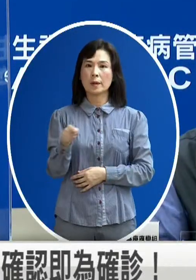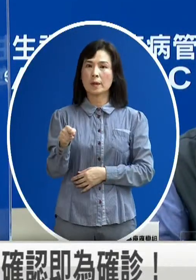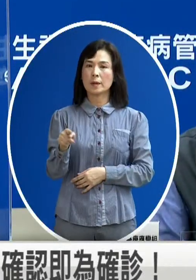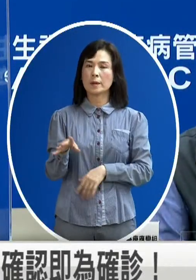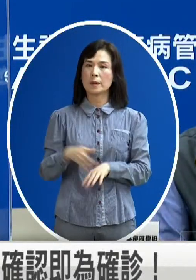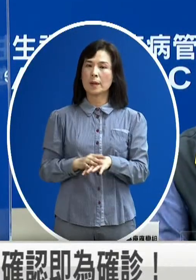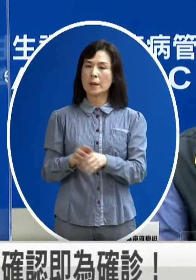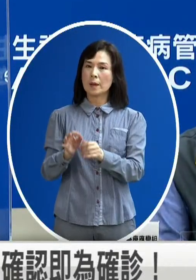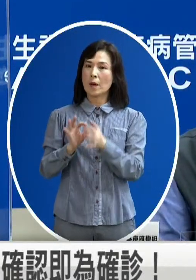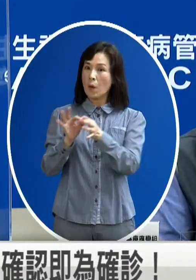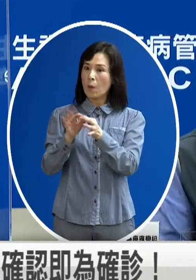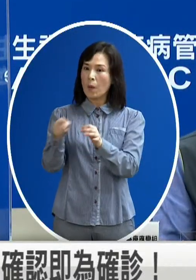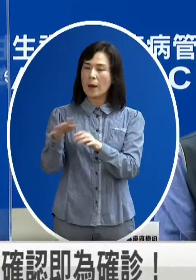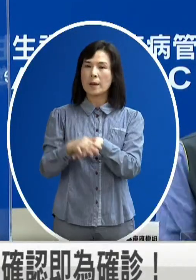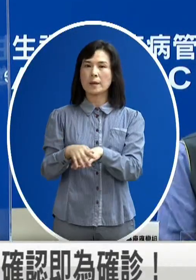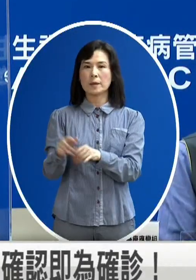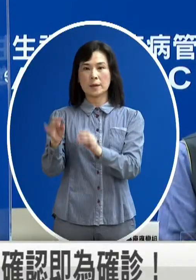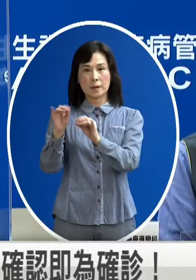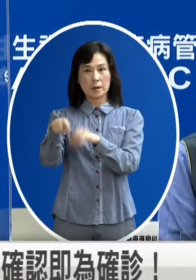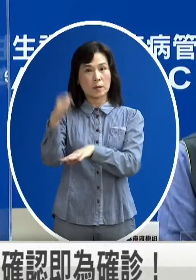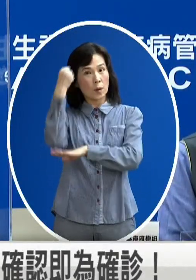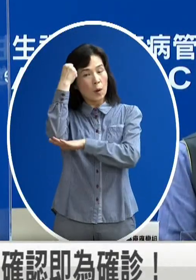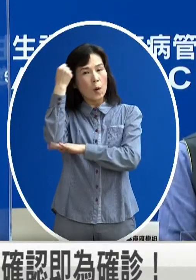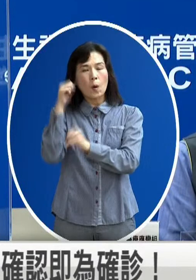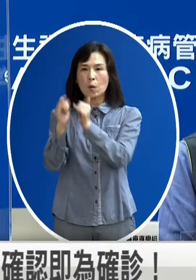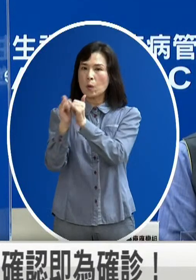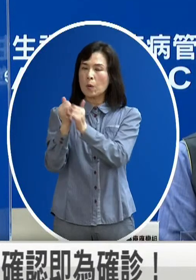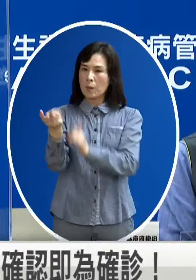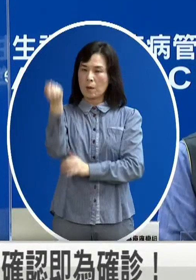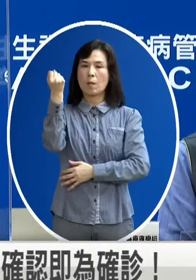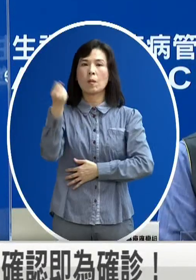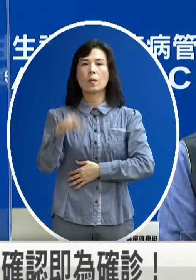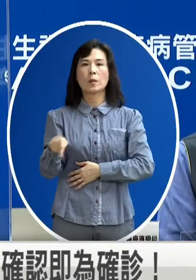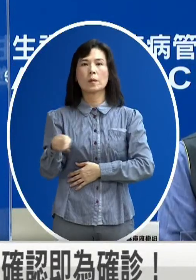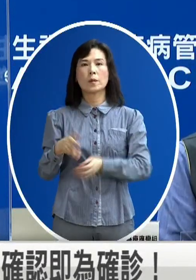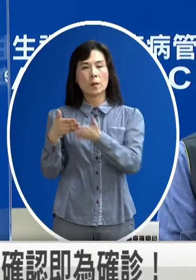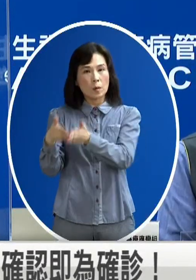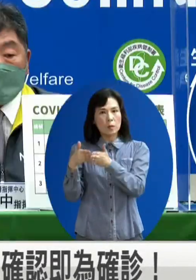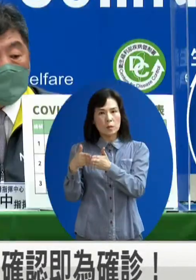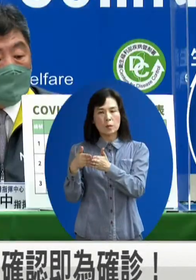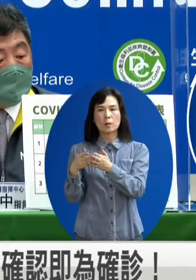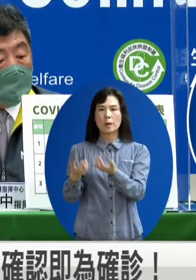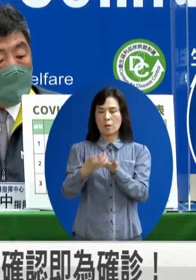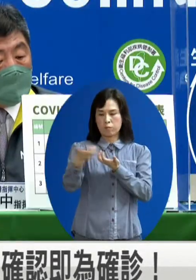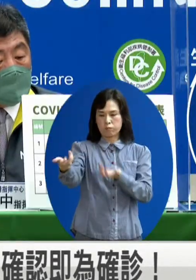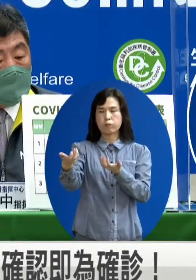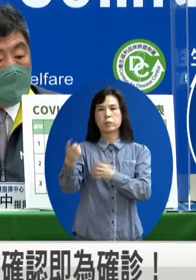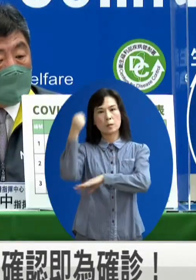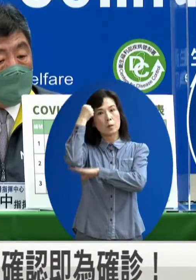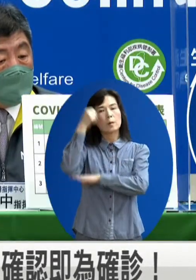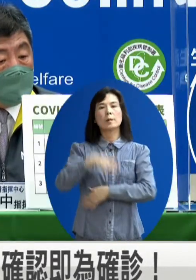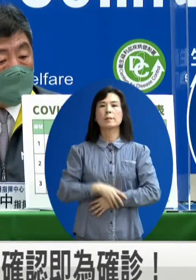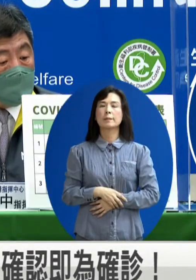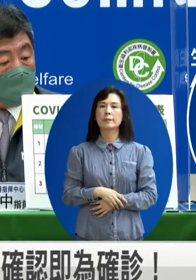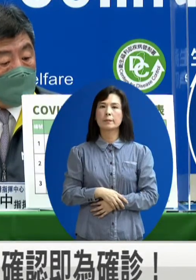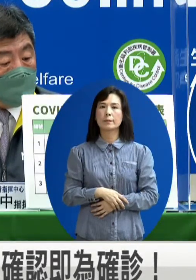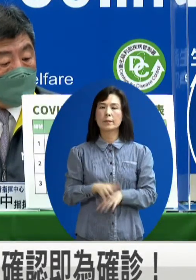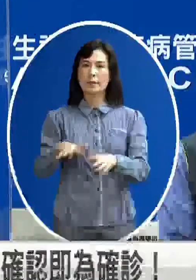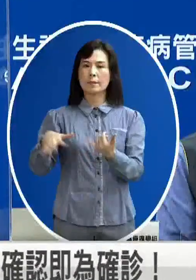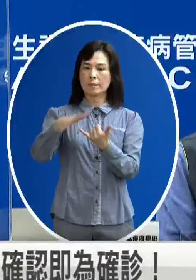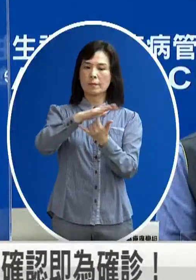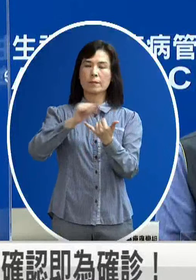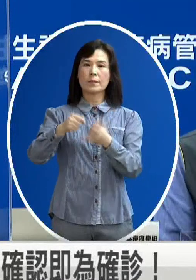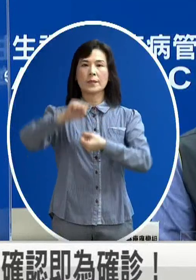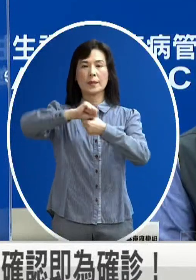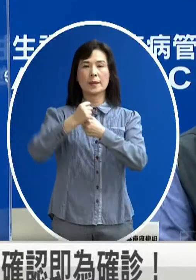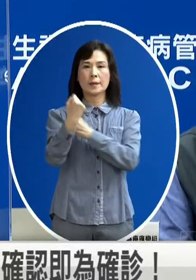心他们自己的居民里面他重要的权益跟他一个重要的一个分流。所以现在全国的